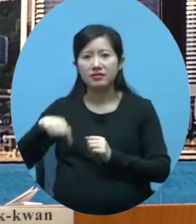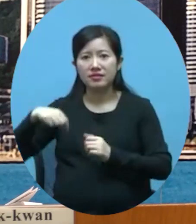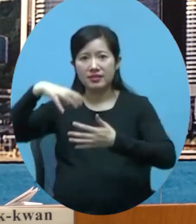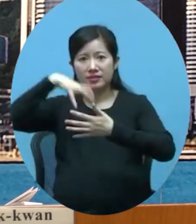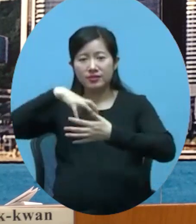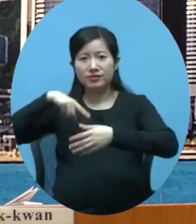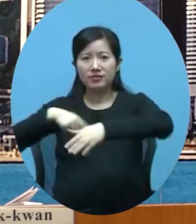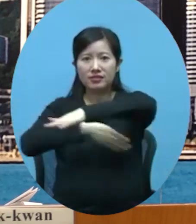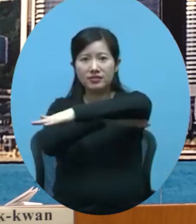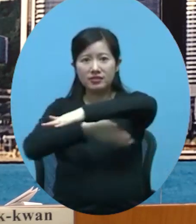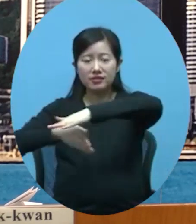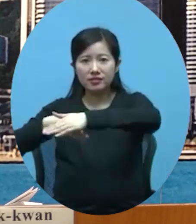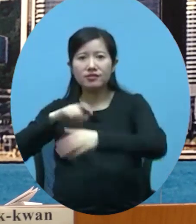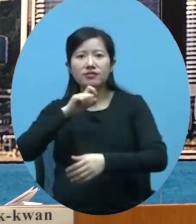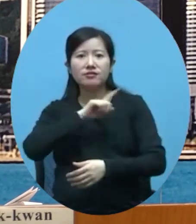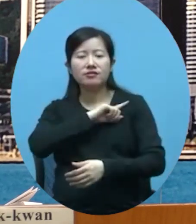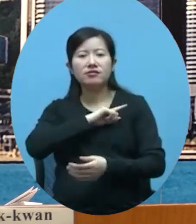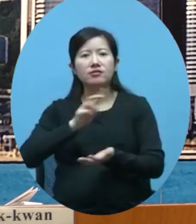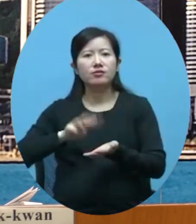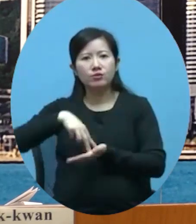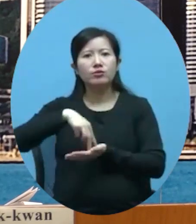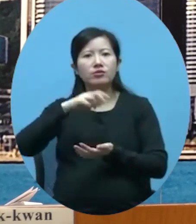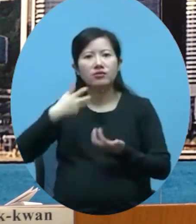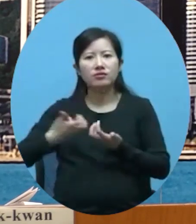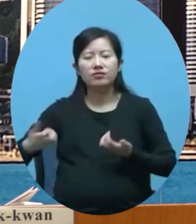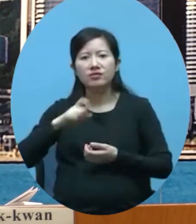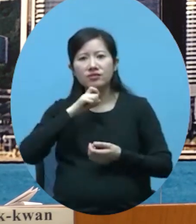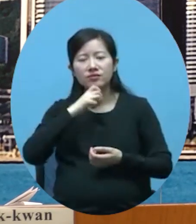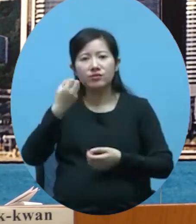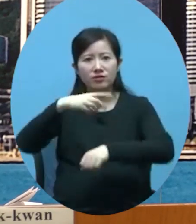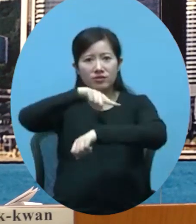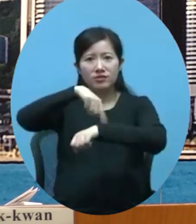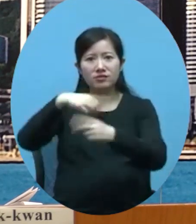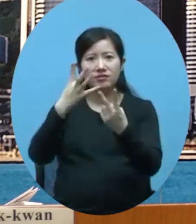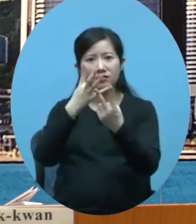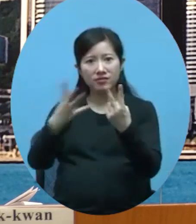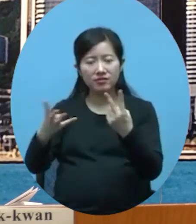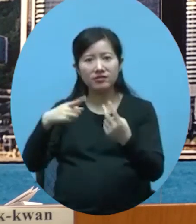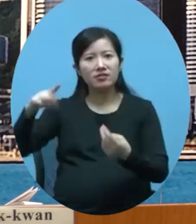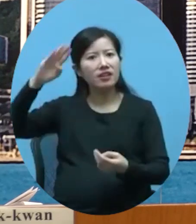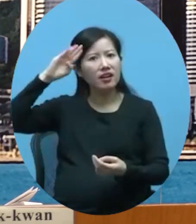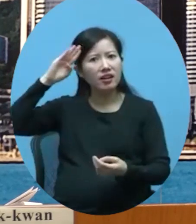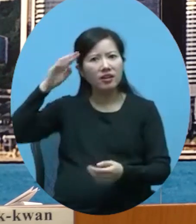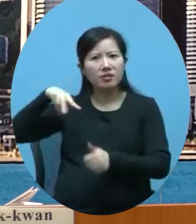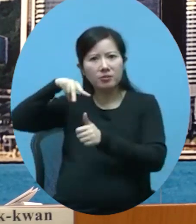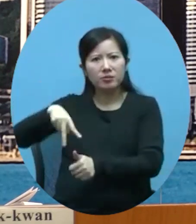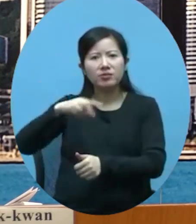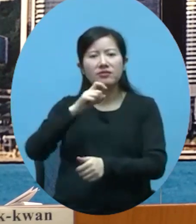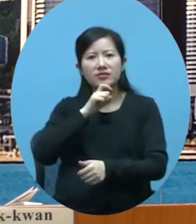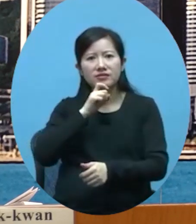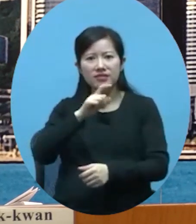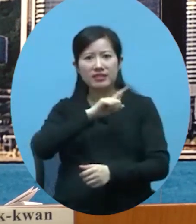設計也都有24小時的保安和執法人員在那裡他們不可以離開營地